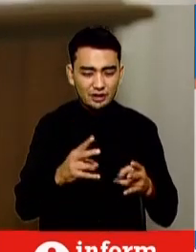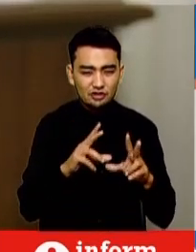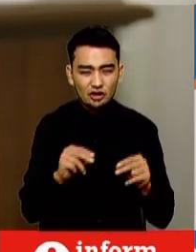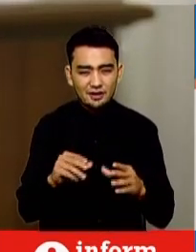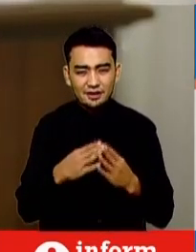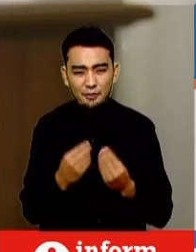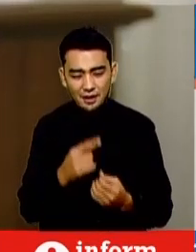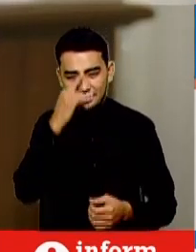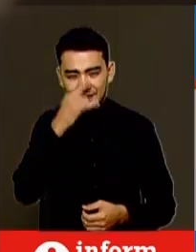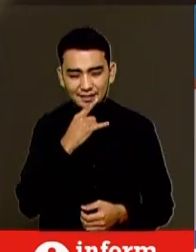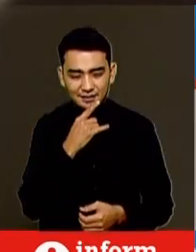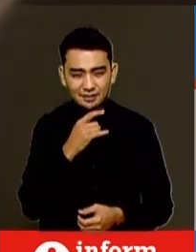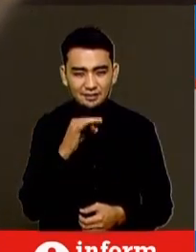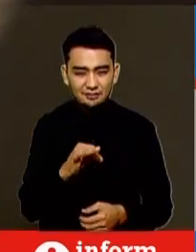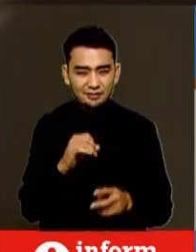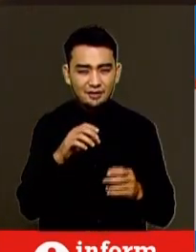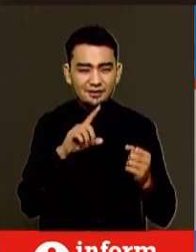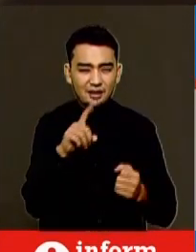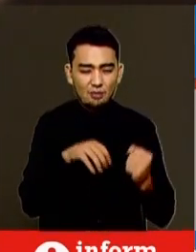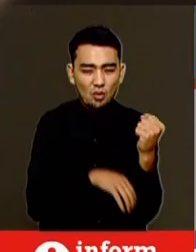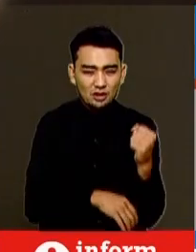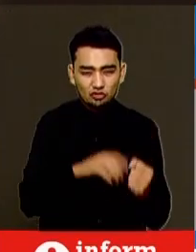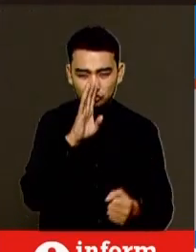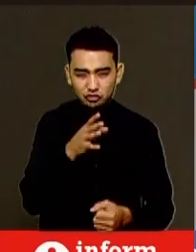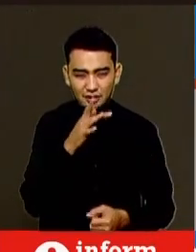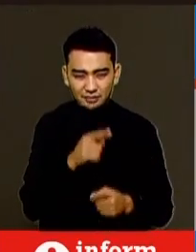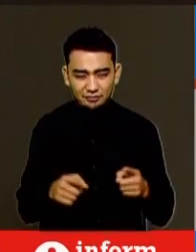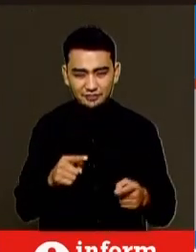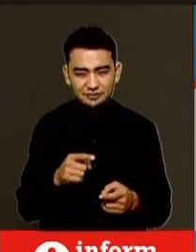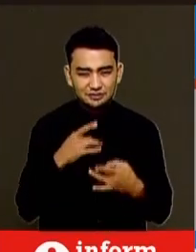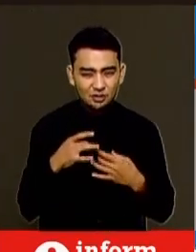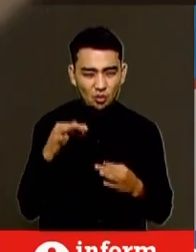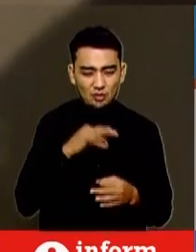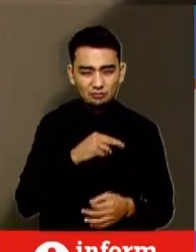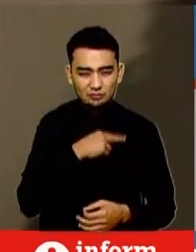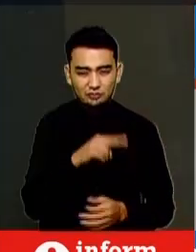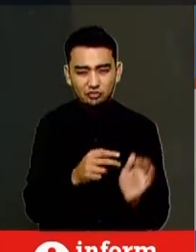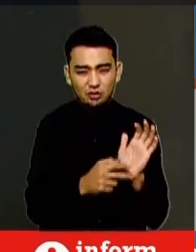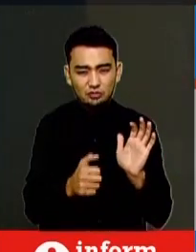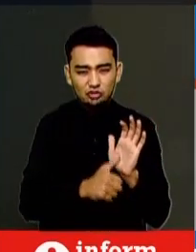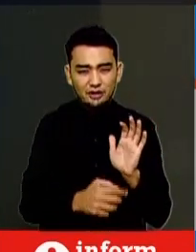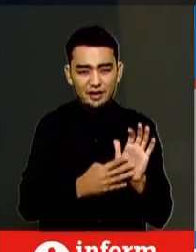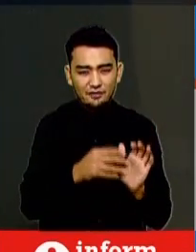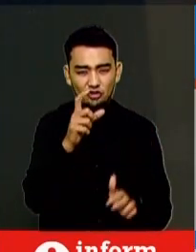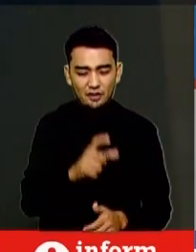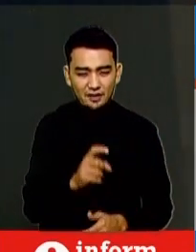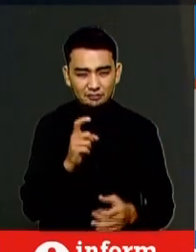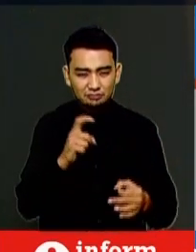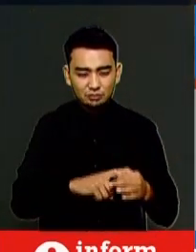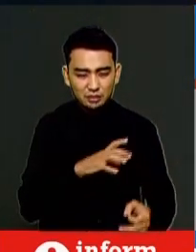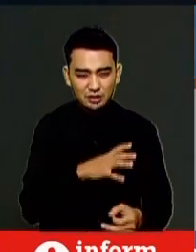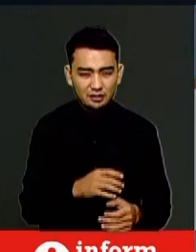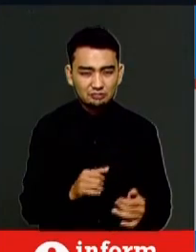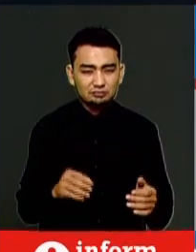«Счастливая казахстанская семья». За последние 4 года в стране от рук агрессоров умерло 869 человек. Зарегистрировано